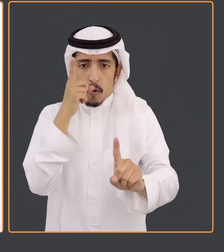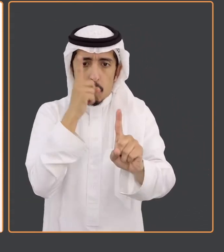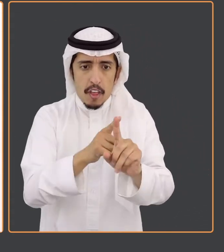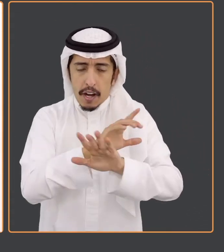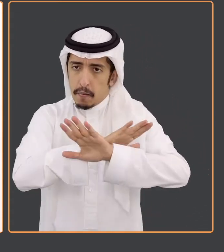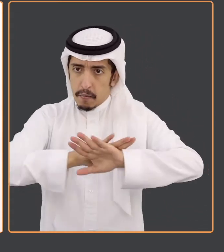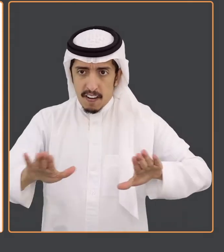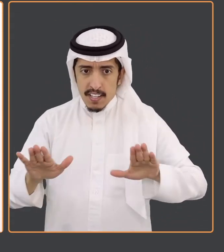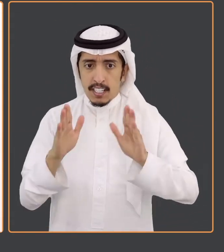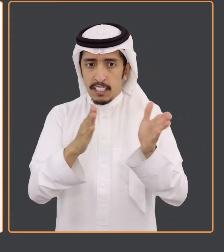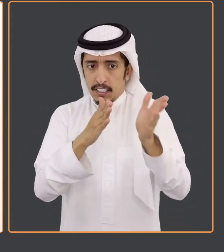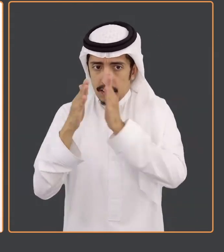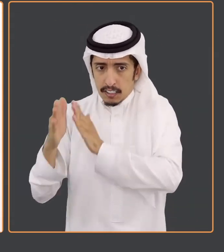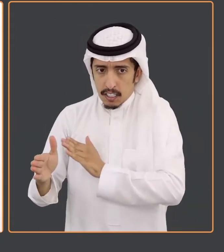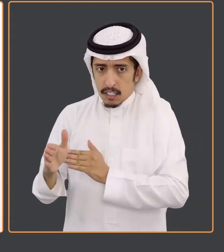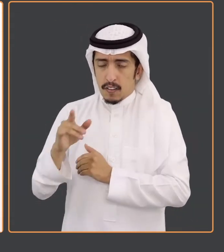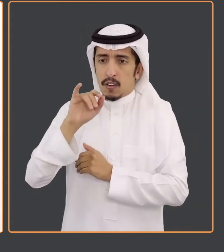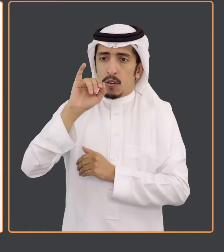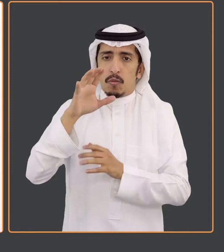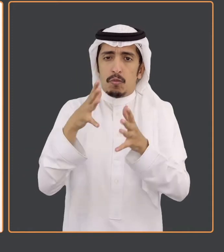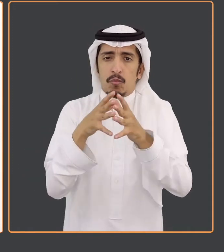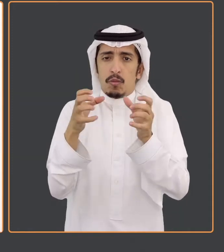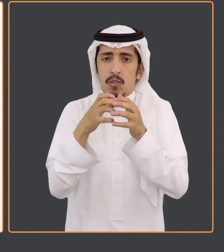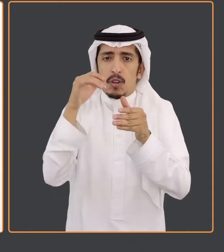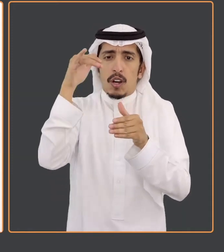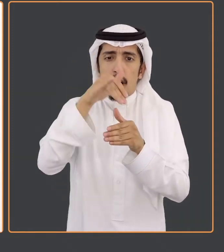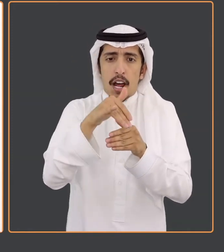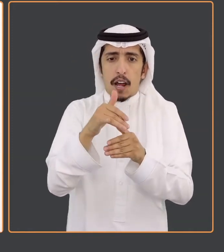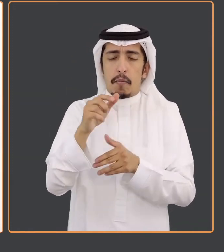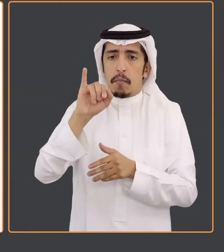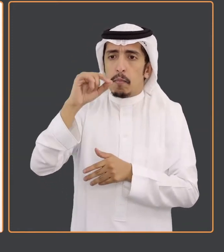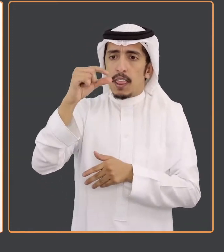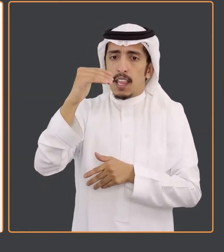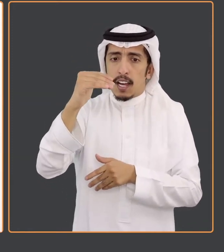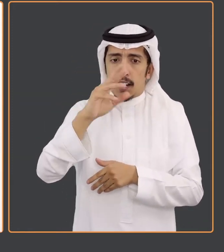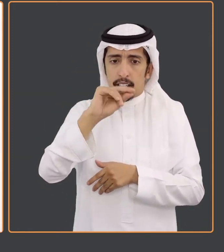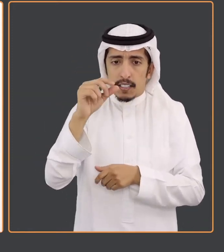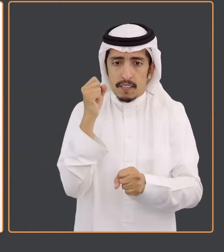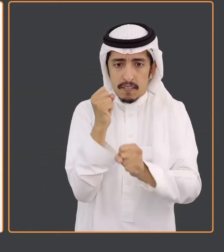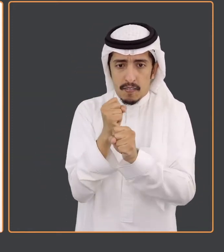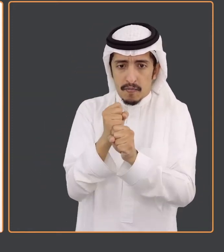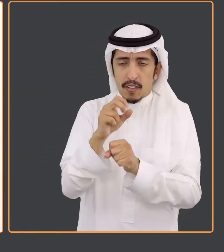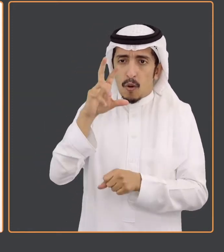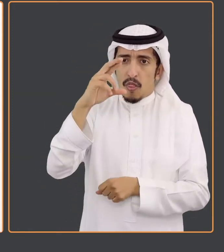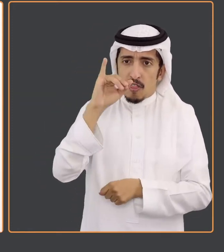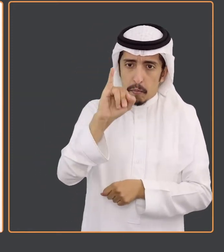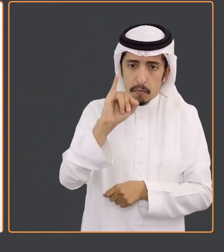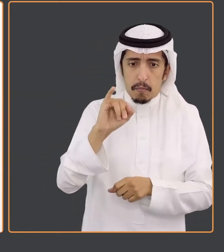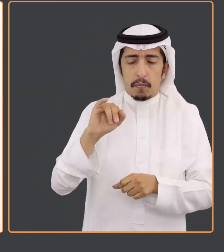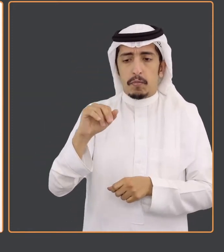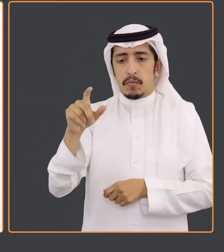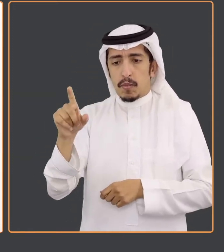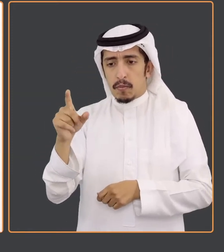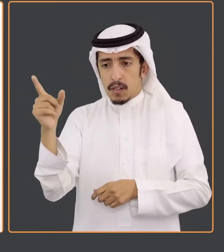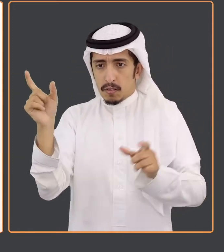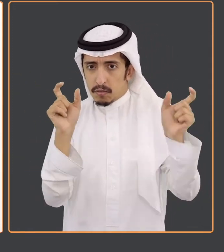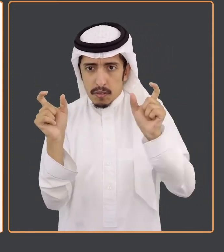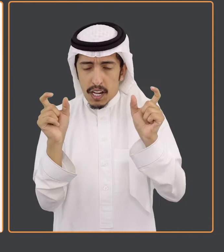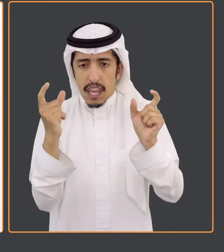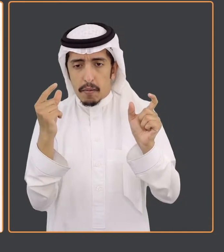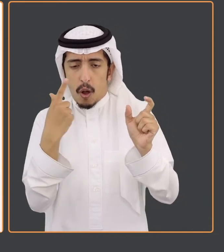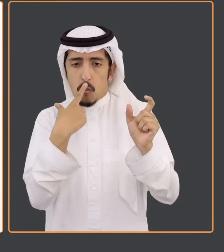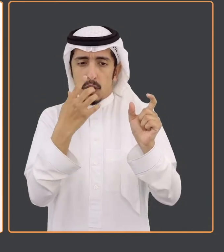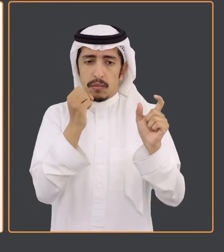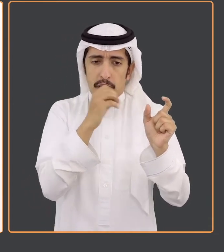أمر. ومما يتكون أسلوب المدح أو الذم؟ يتكون من فعل المدح أو الذم أي نعمة أو